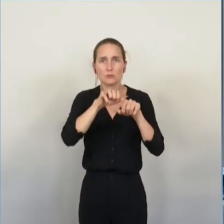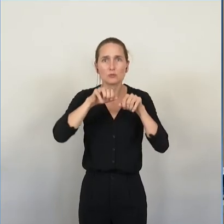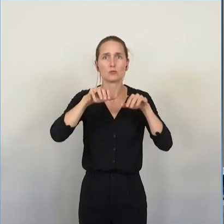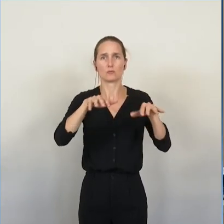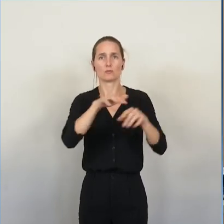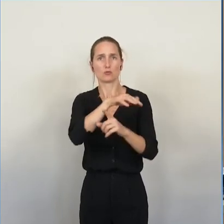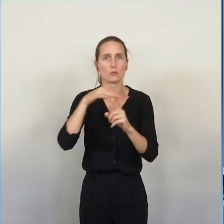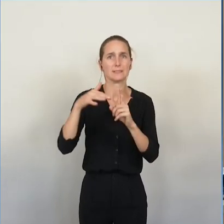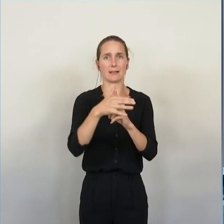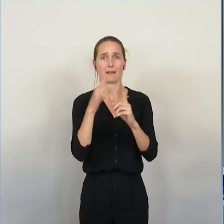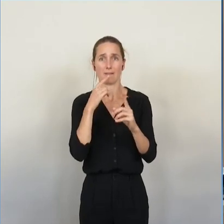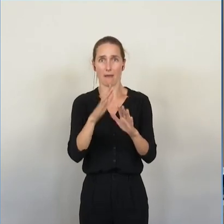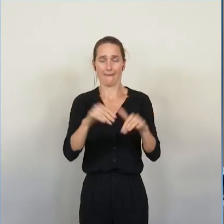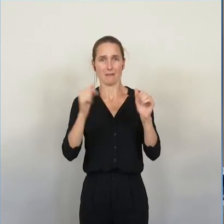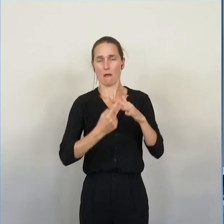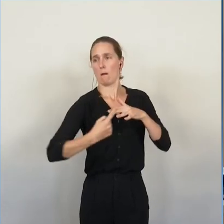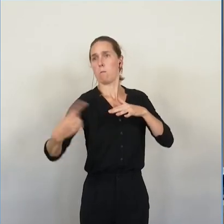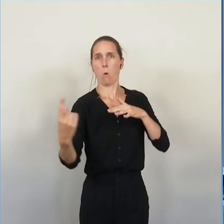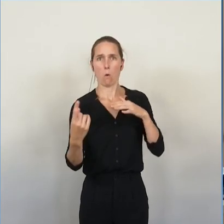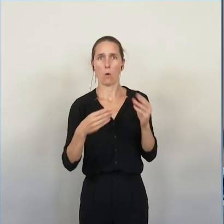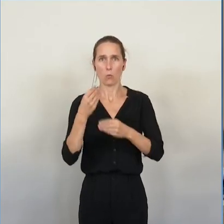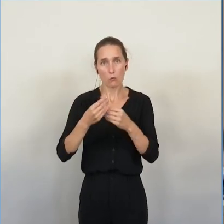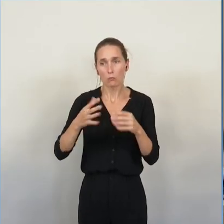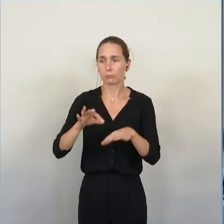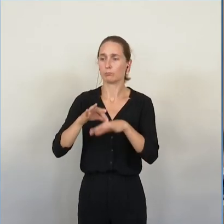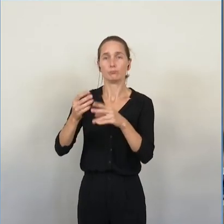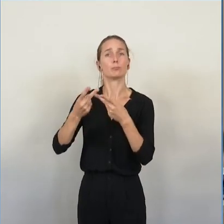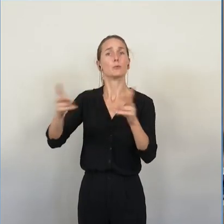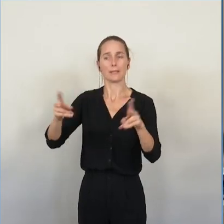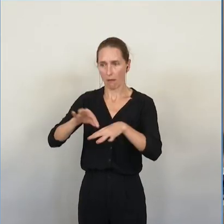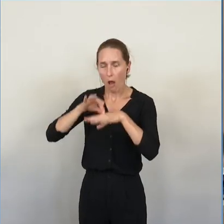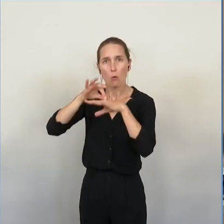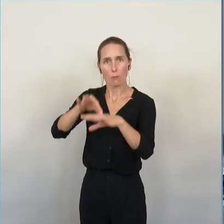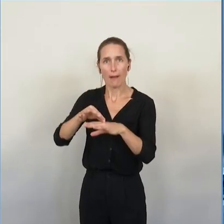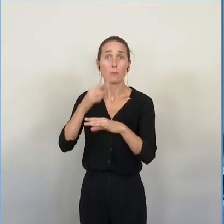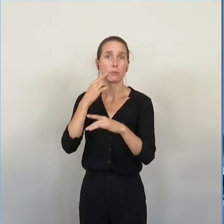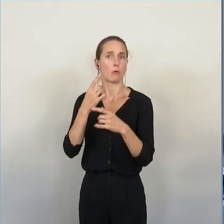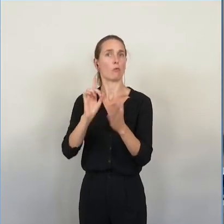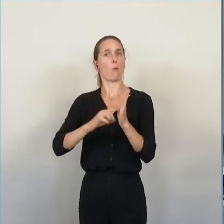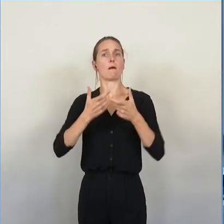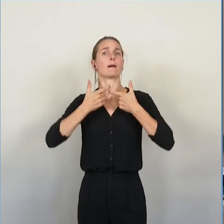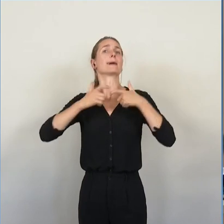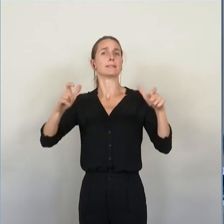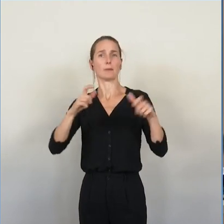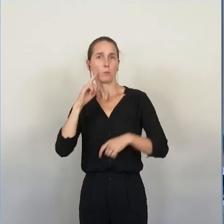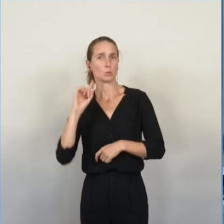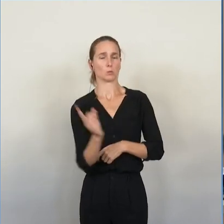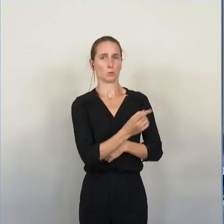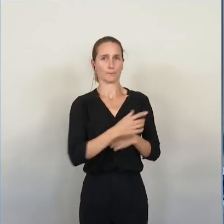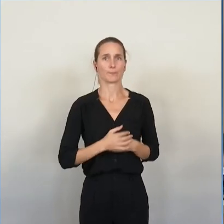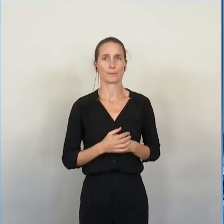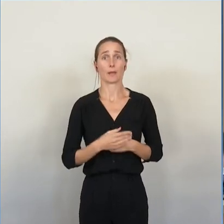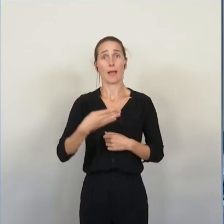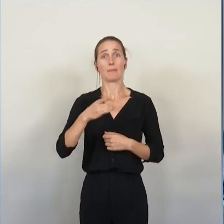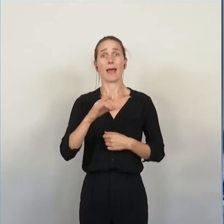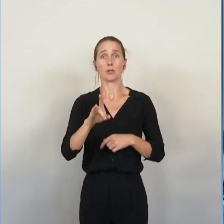l'accompagnement des publics via l'accès au droit les MDH viseront visent à construire des réseaux professionnels à